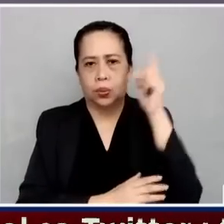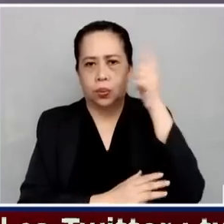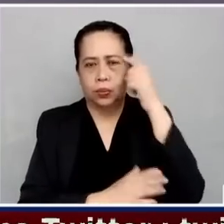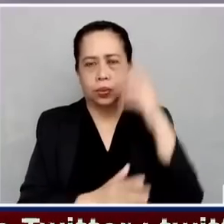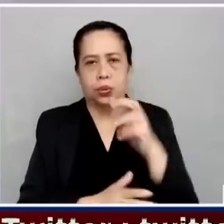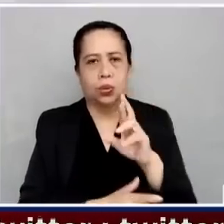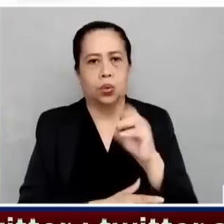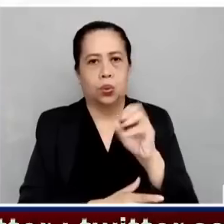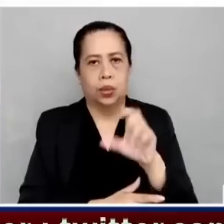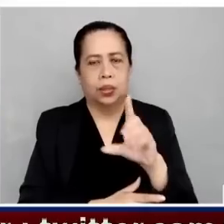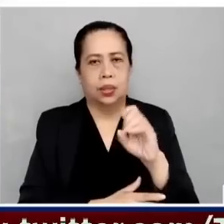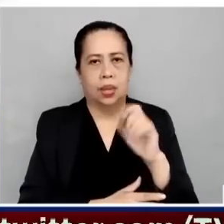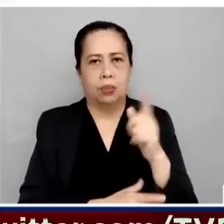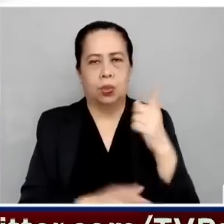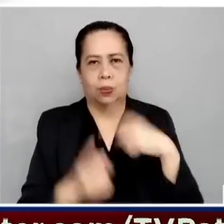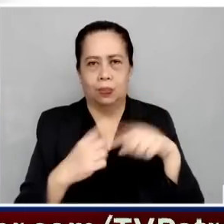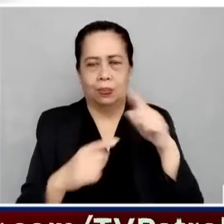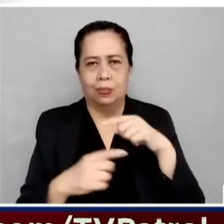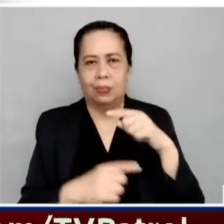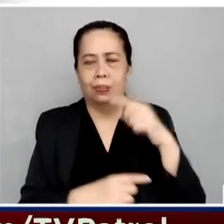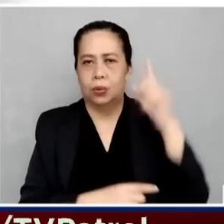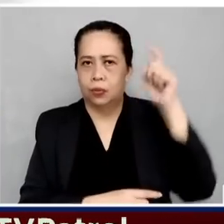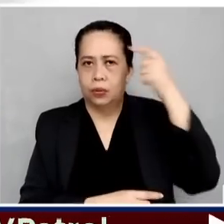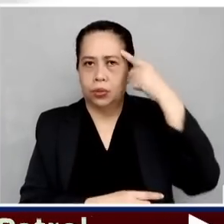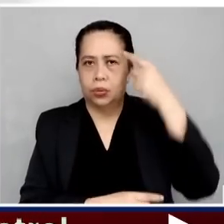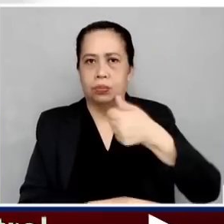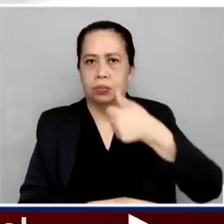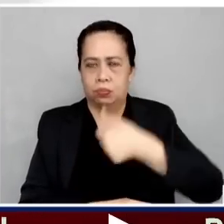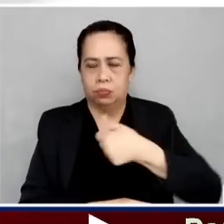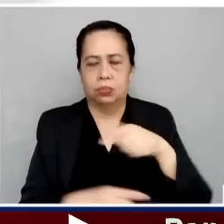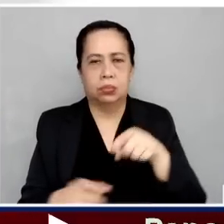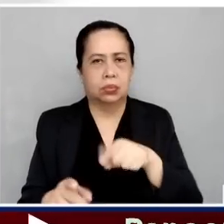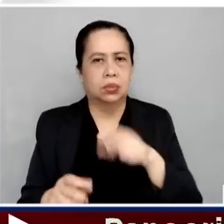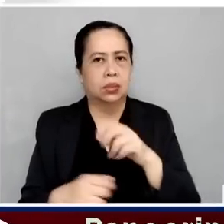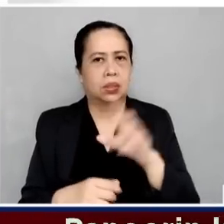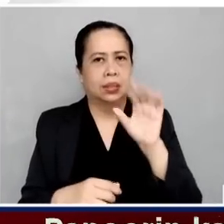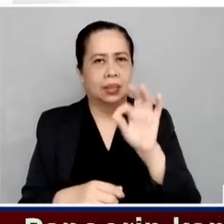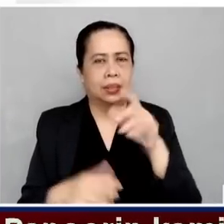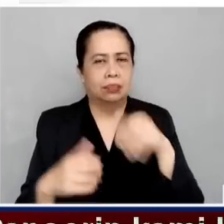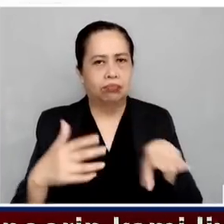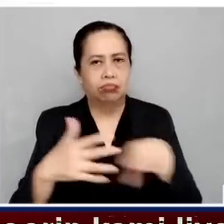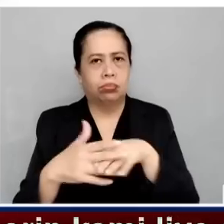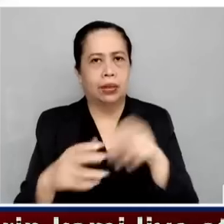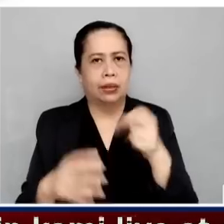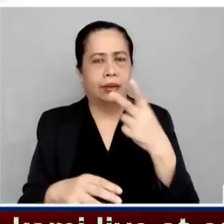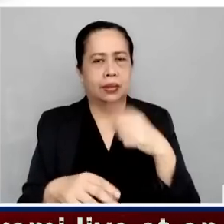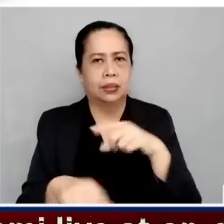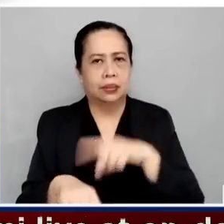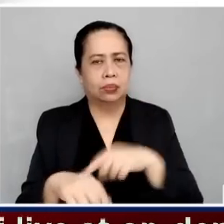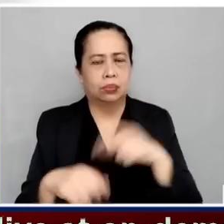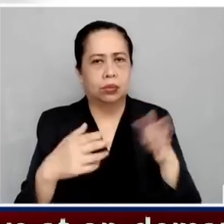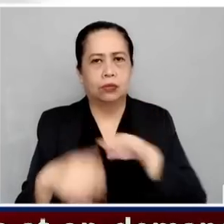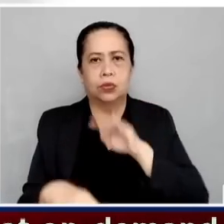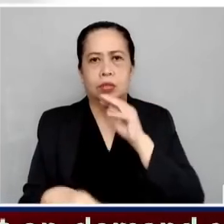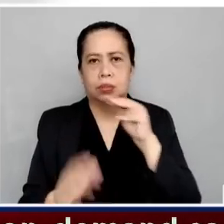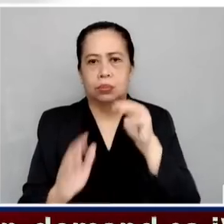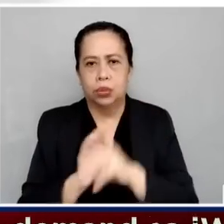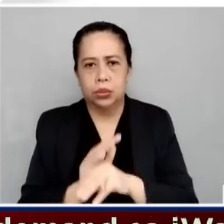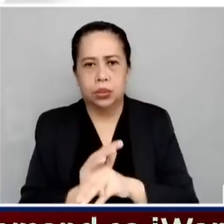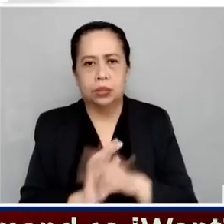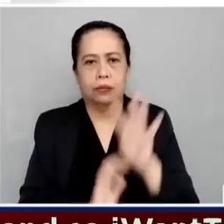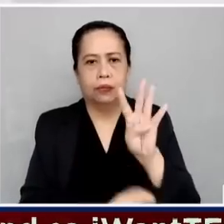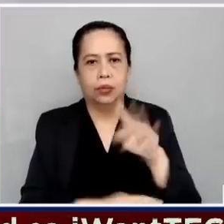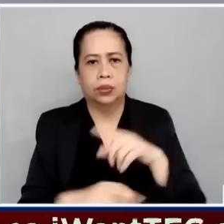Ruel Degamo. 9 counts para sa pagpatay kay Degamo at 8 iba pa. 13 counts naman ng frustrated murder at 4 counts